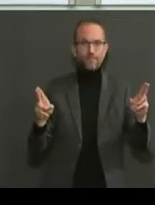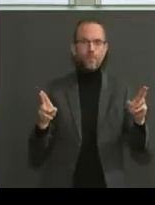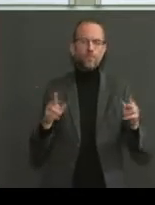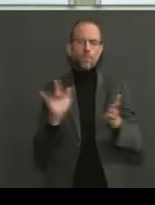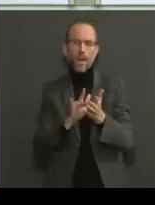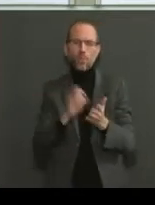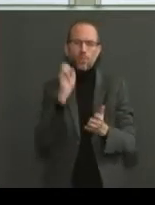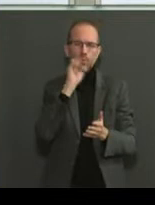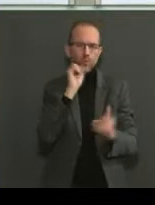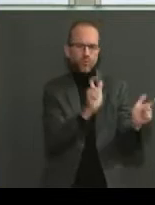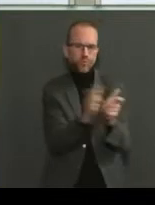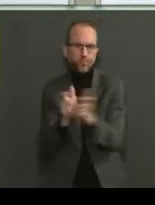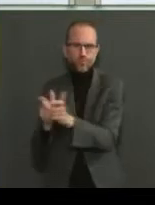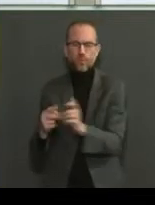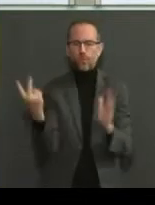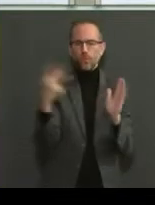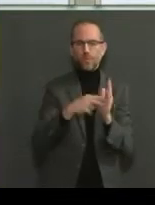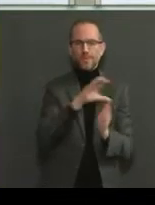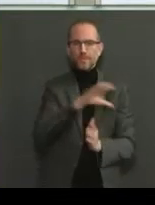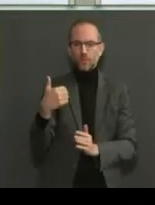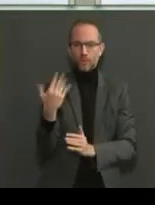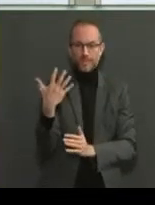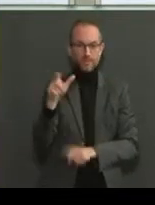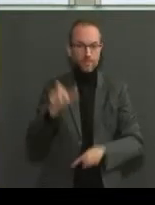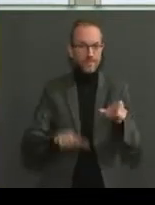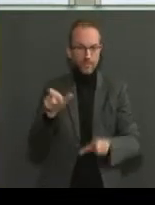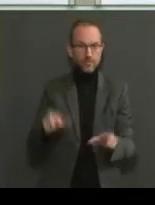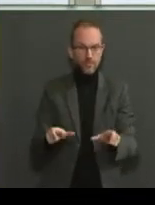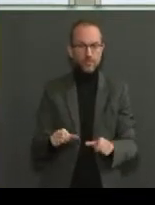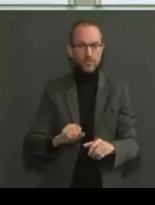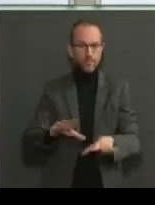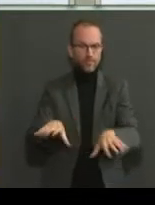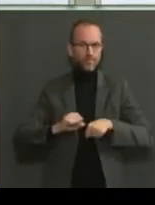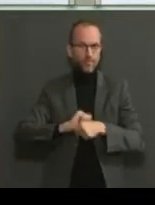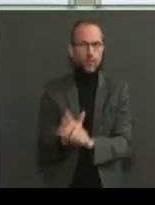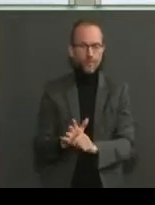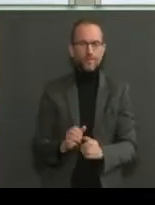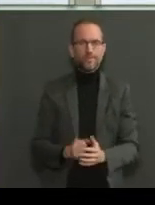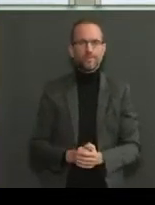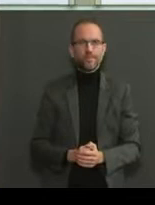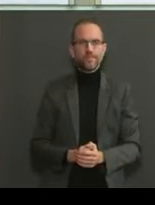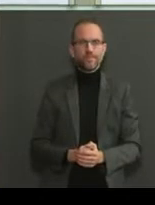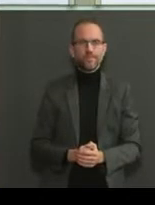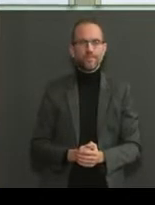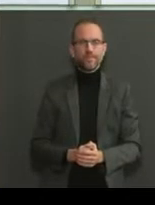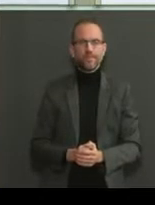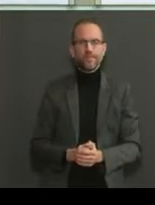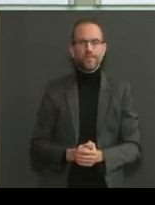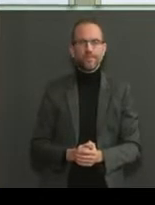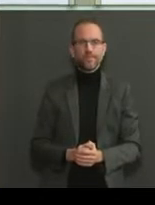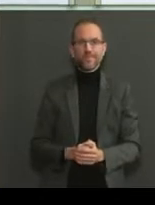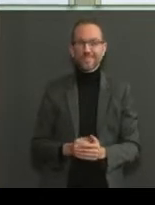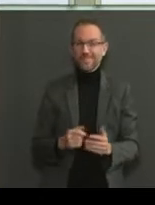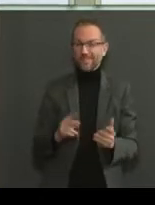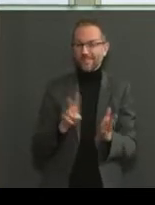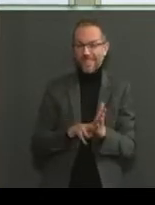2165 nouvelles infections par jour, en moyenne, ont été rapportées. Il s'agit d'une modeste